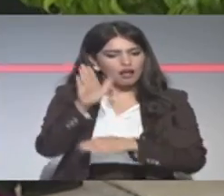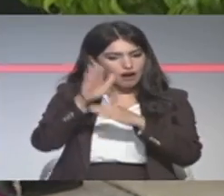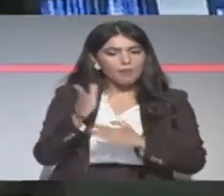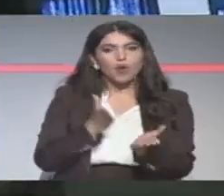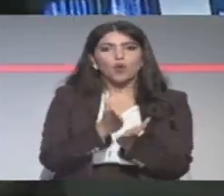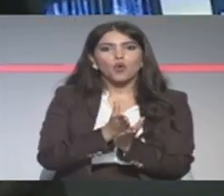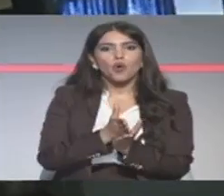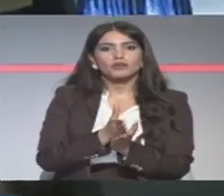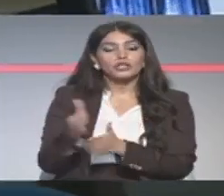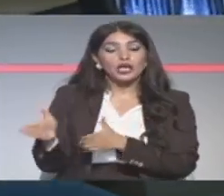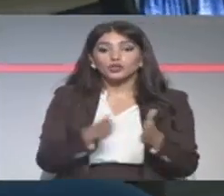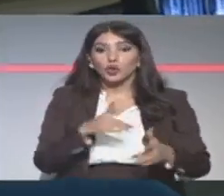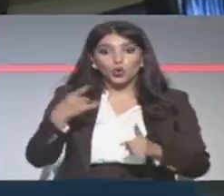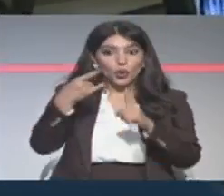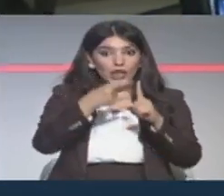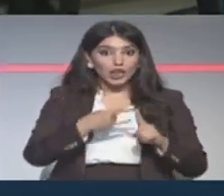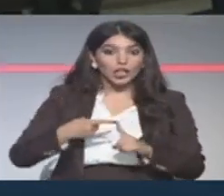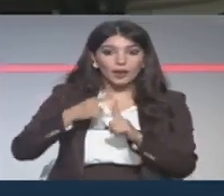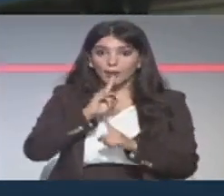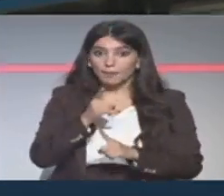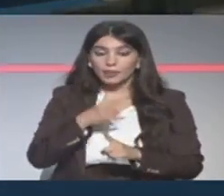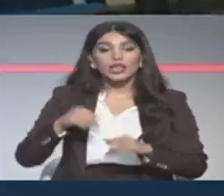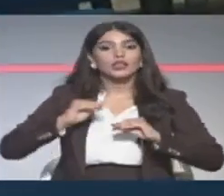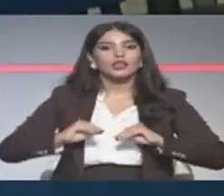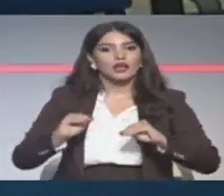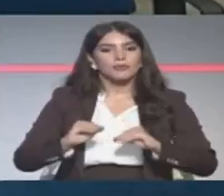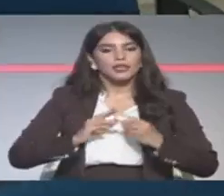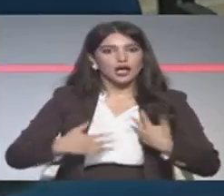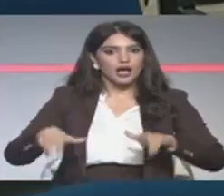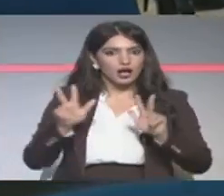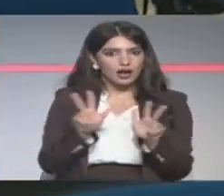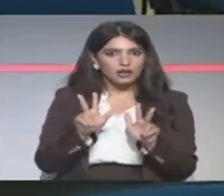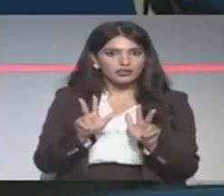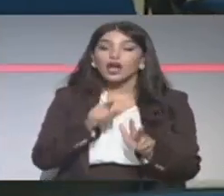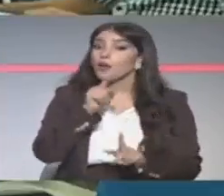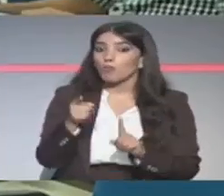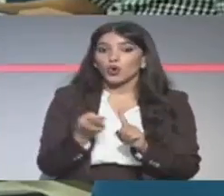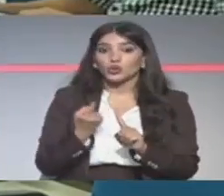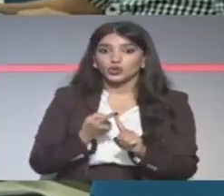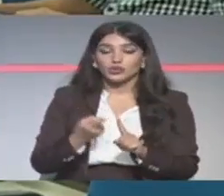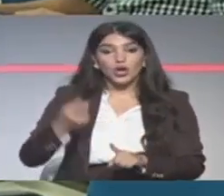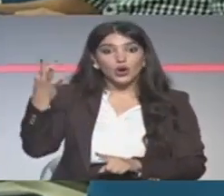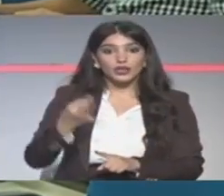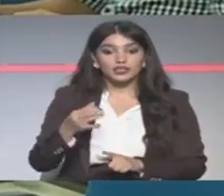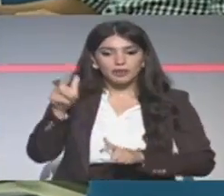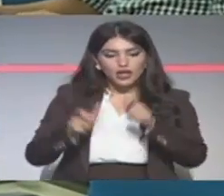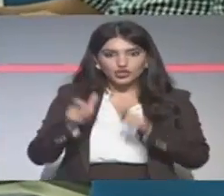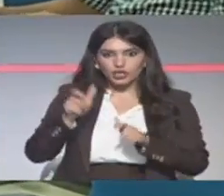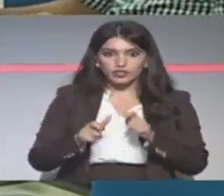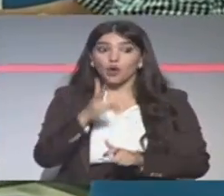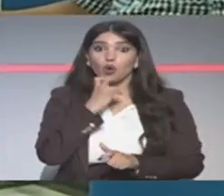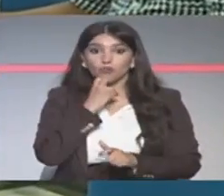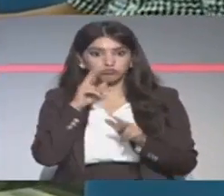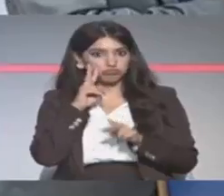غير ذلك. منصة تأخذ أيضا بمسألة التربية على وسائل الإعلام كضرورة بالنسبة للمتلقي حتى يكون